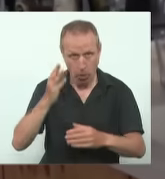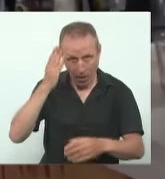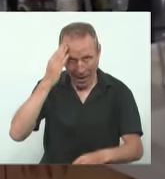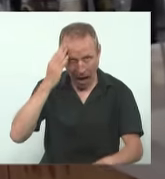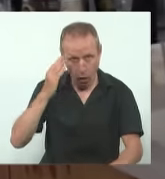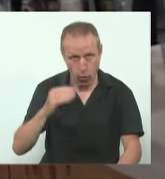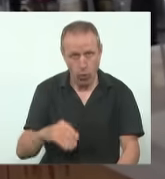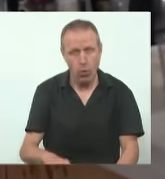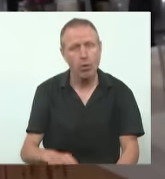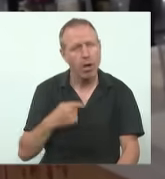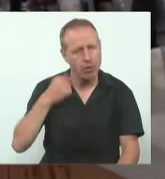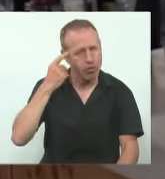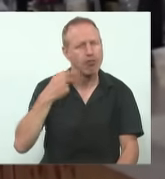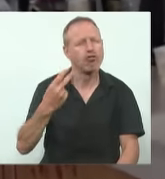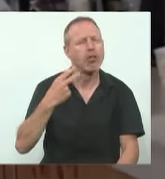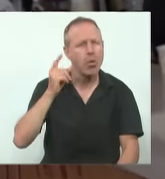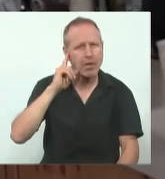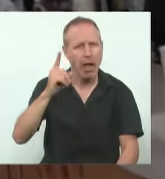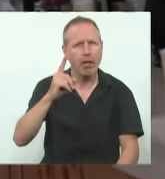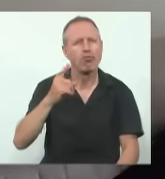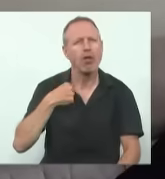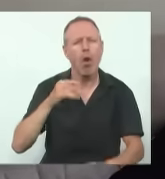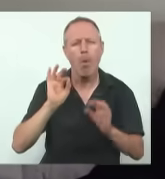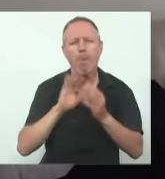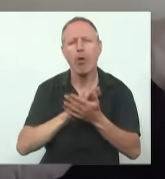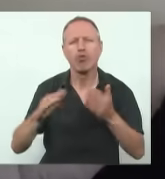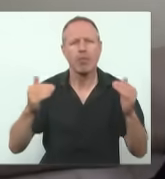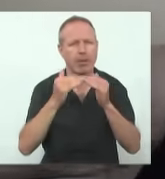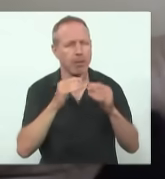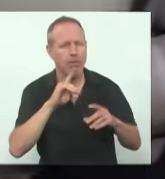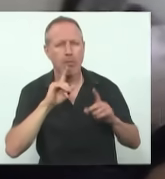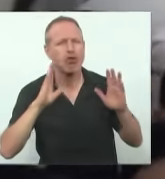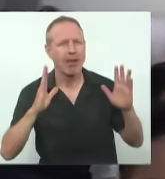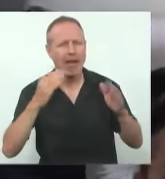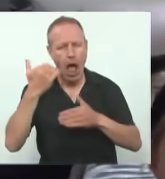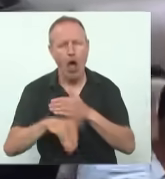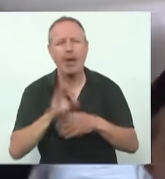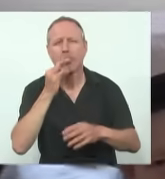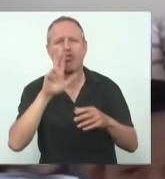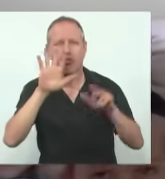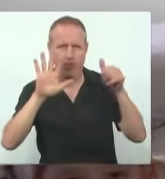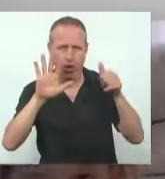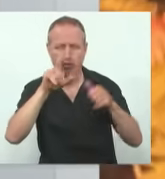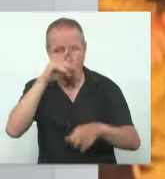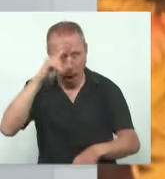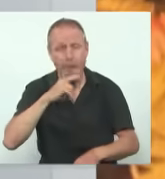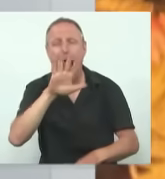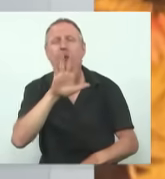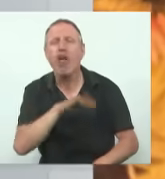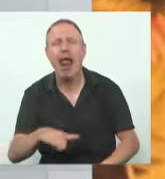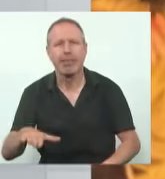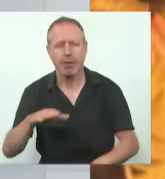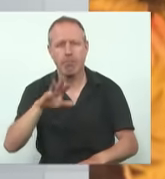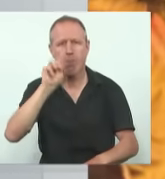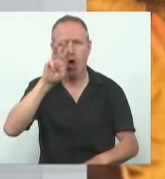נראה לי ששנינו ידענו שאנחנו פשוט מתאימים. בשנה האחרונה, בגיל 36, כשהוא אב לחמישה ילדים, משה עלה